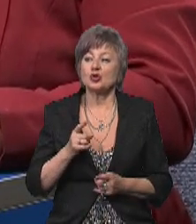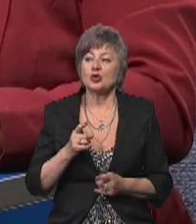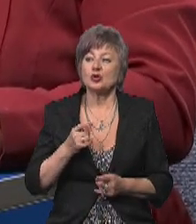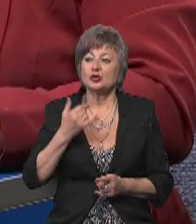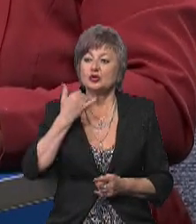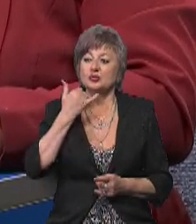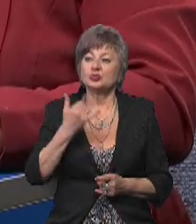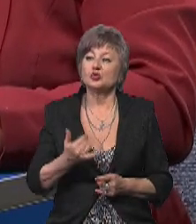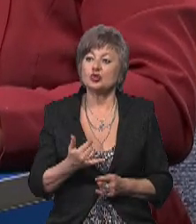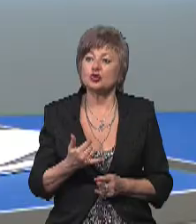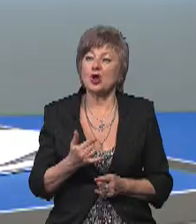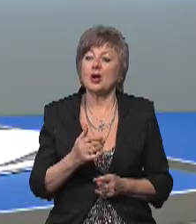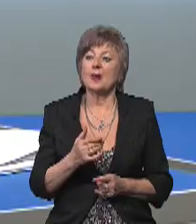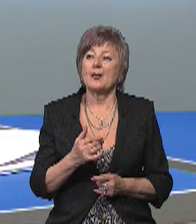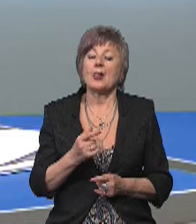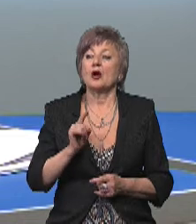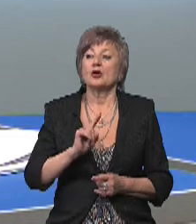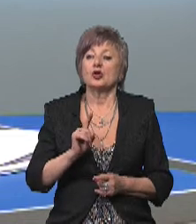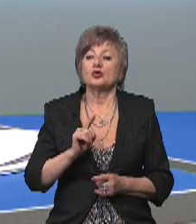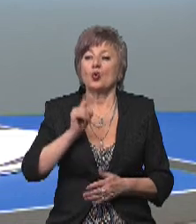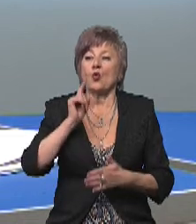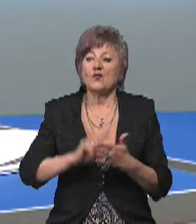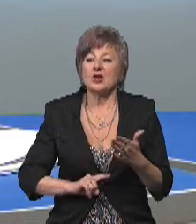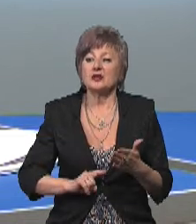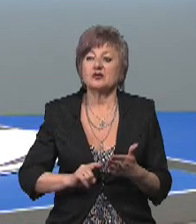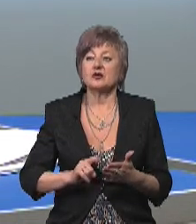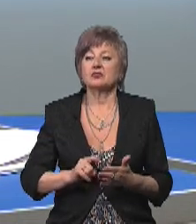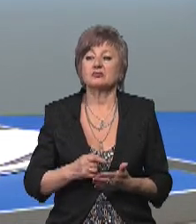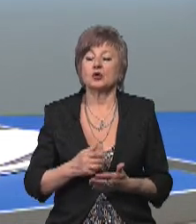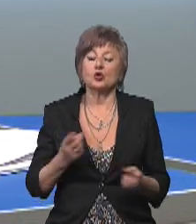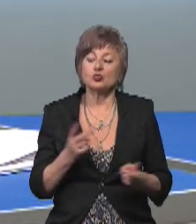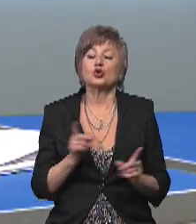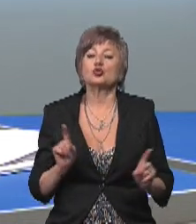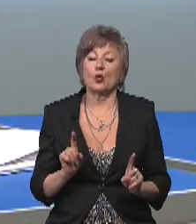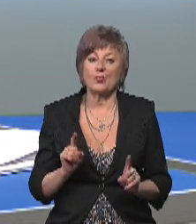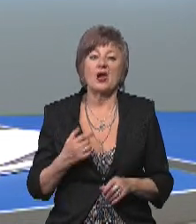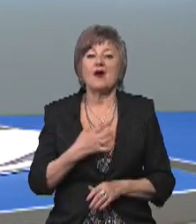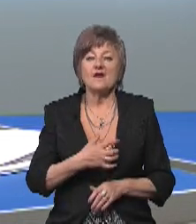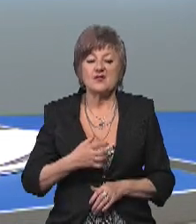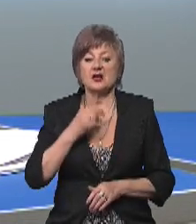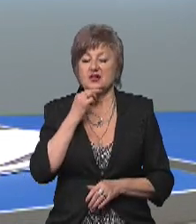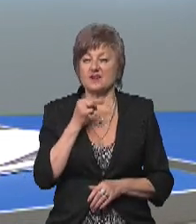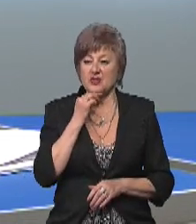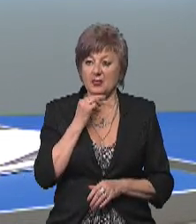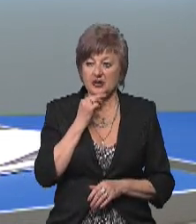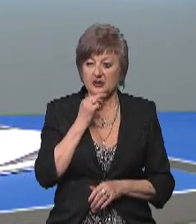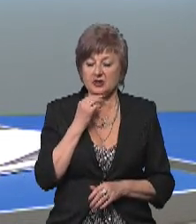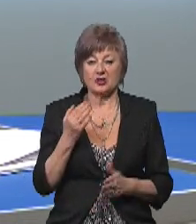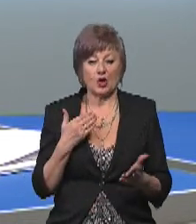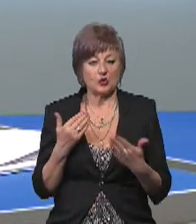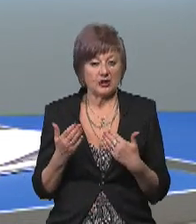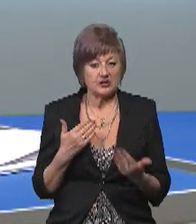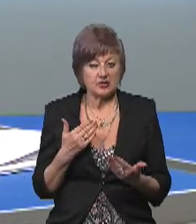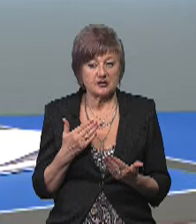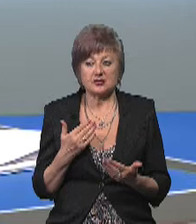Марина? Ну, перепонами може бути тільки собственна бдительність, очень внимательно относиться. Не